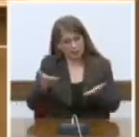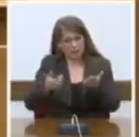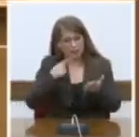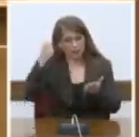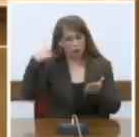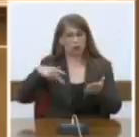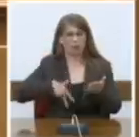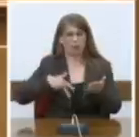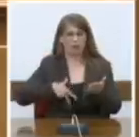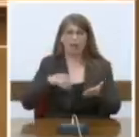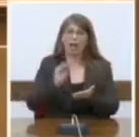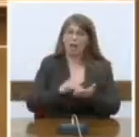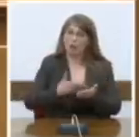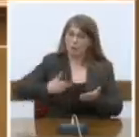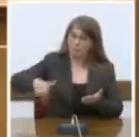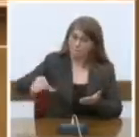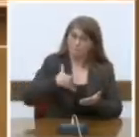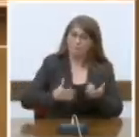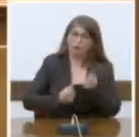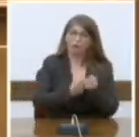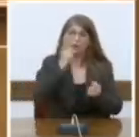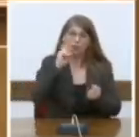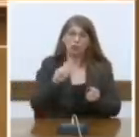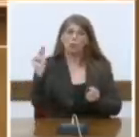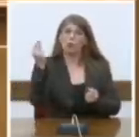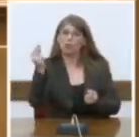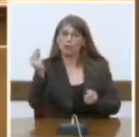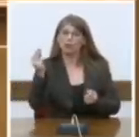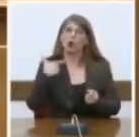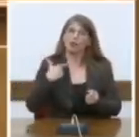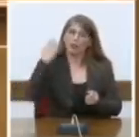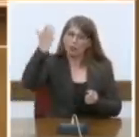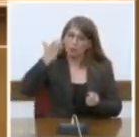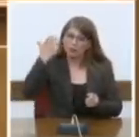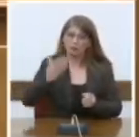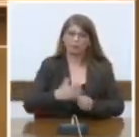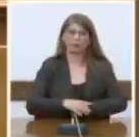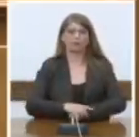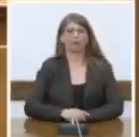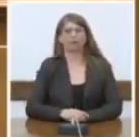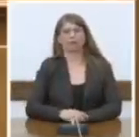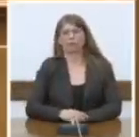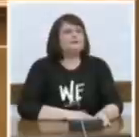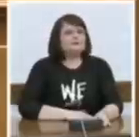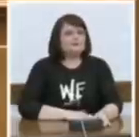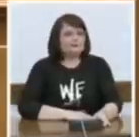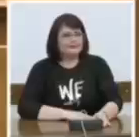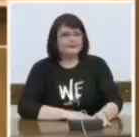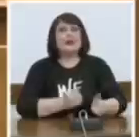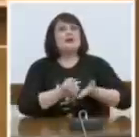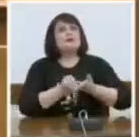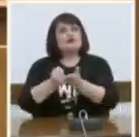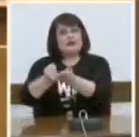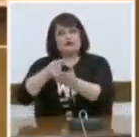μνημόνιο. Επίσης, εμείς υποστηρίζουμε τη γνώση και τον πολιτισμό και την επιστήμη. Υποστηρίζουμε τις ανάγκες των νέων ανθρώπων, το δικαίωμα στην